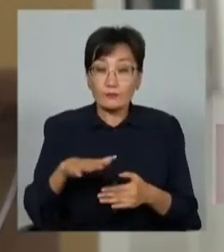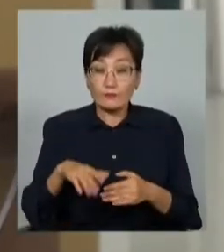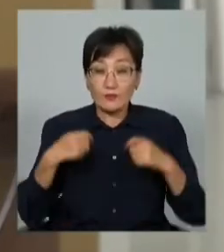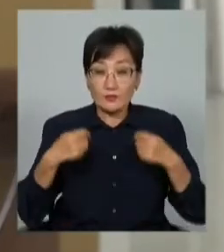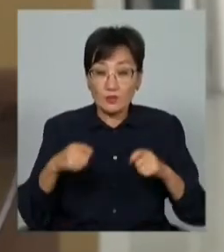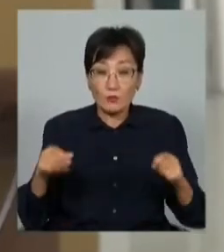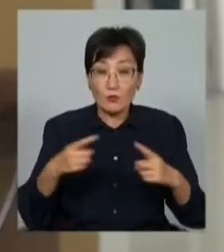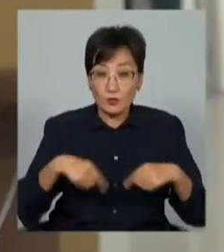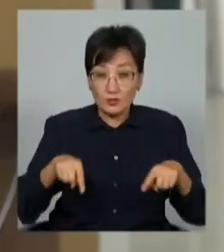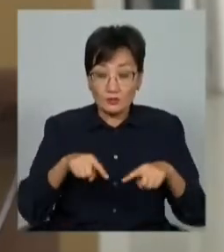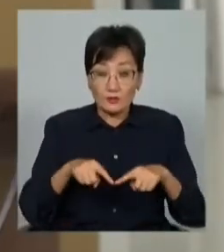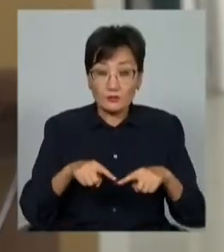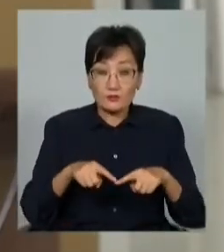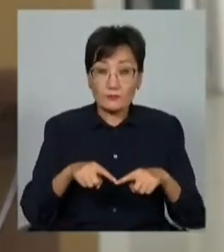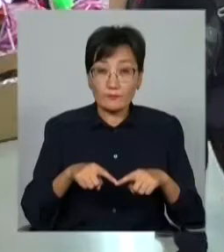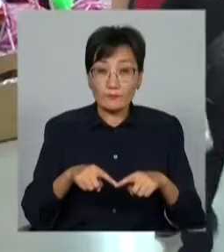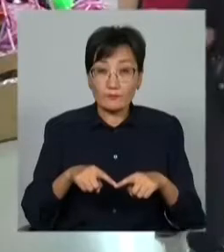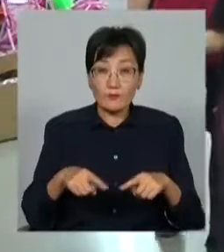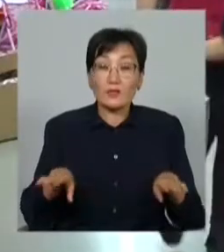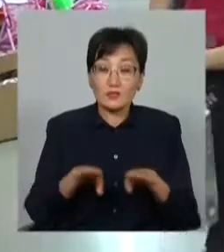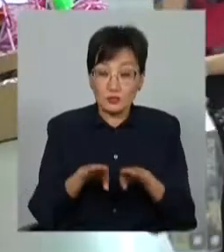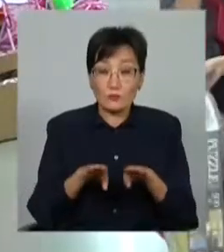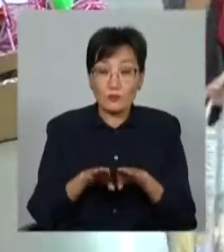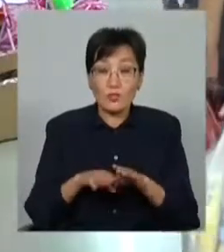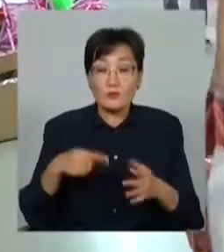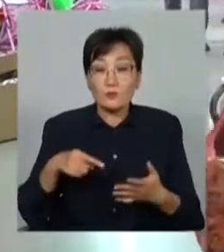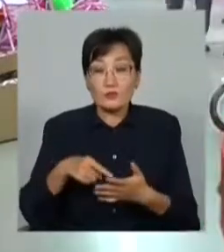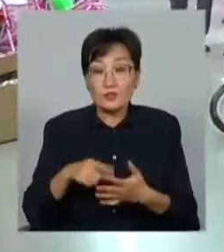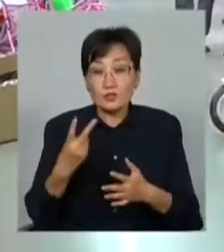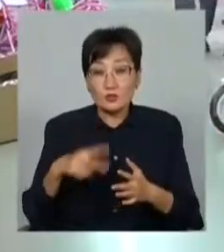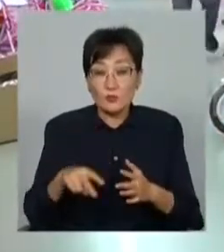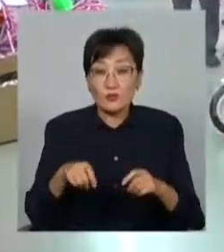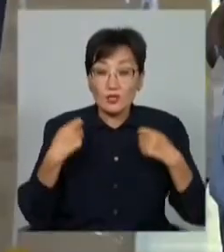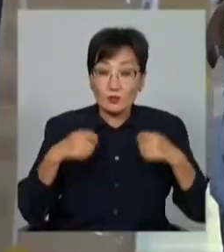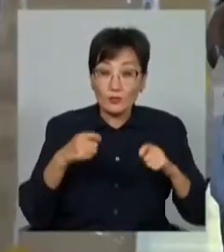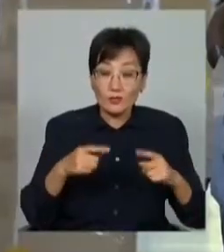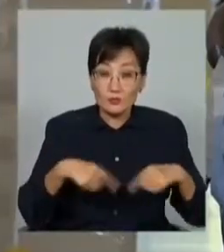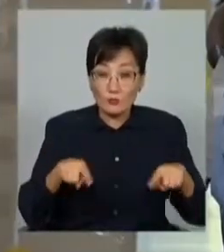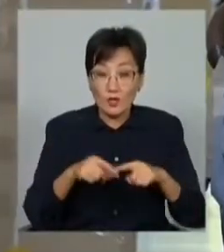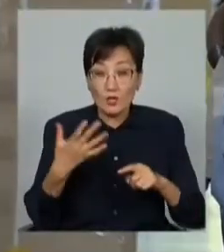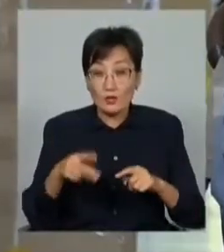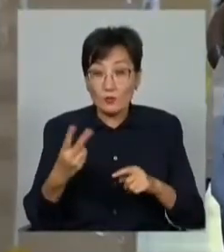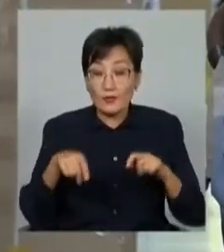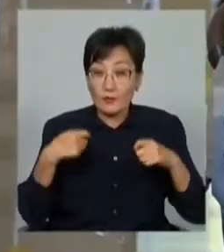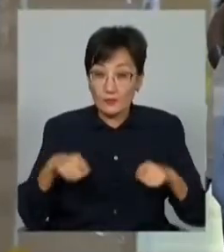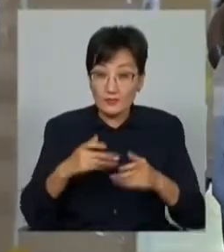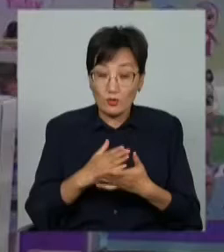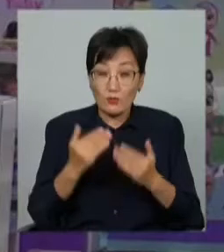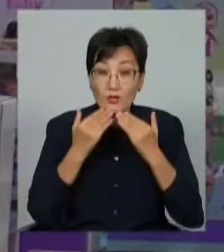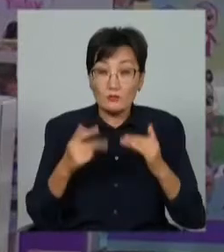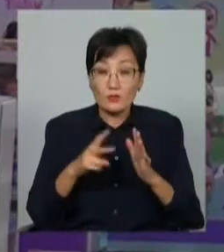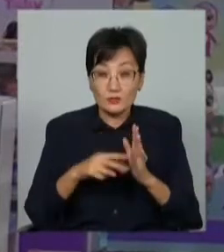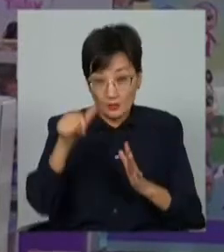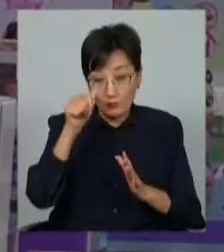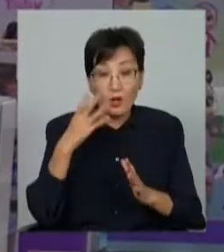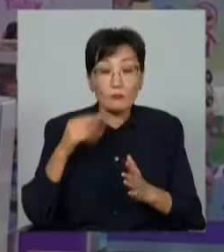Сауда орталықтарына теңеседі ғой. Айта кетейін, мегаполисте 20 сауда орталығымен 52 базар бар. Соңғы 7 айда